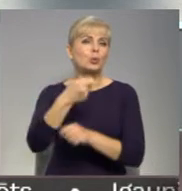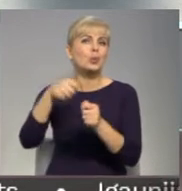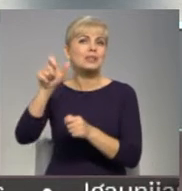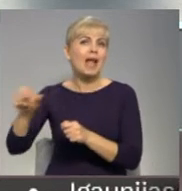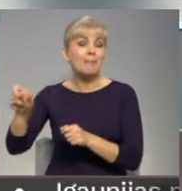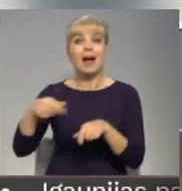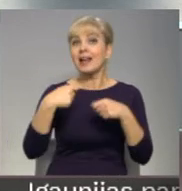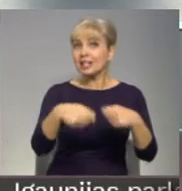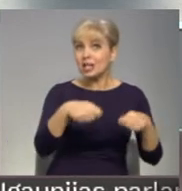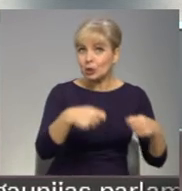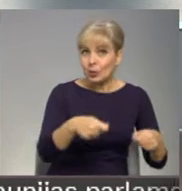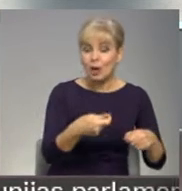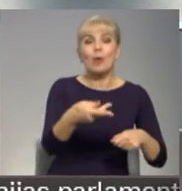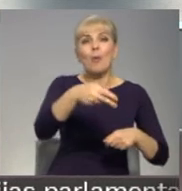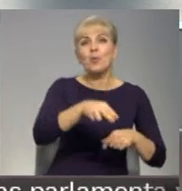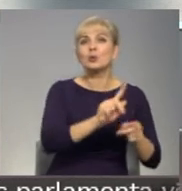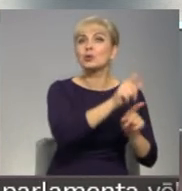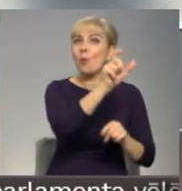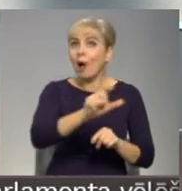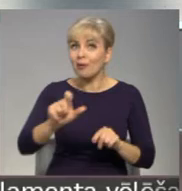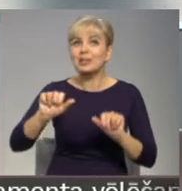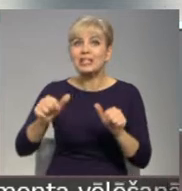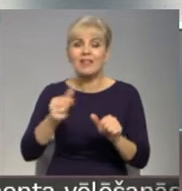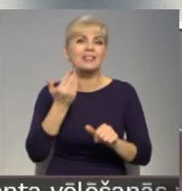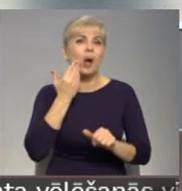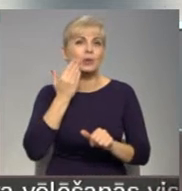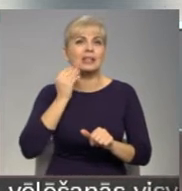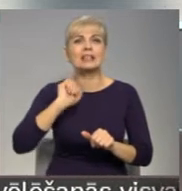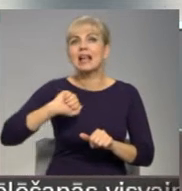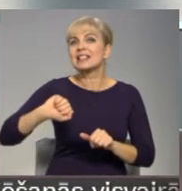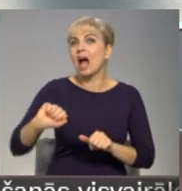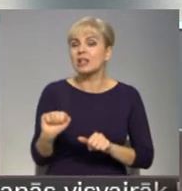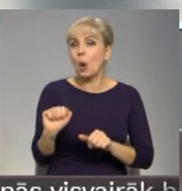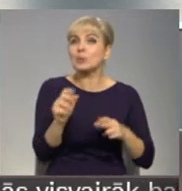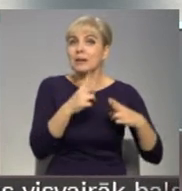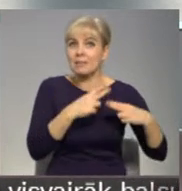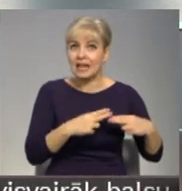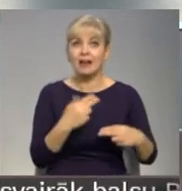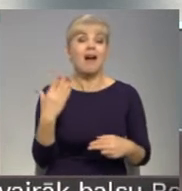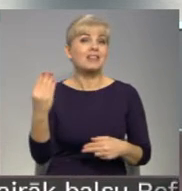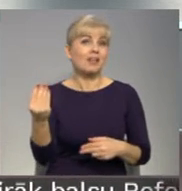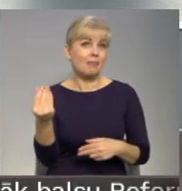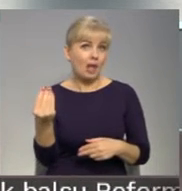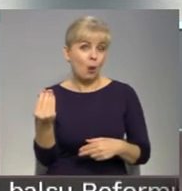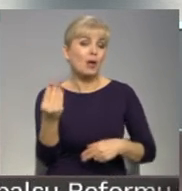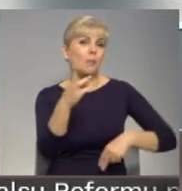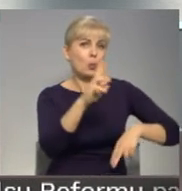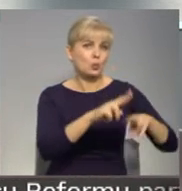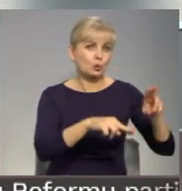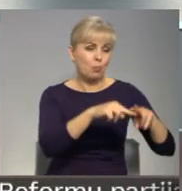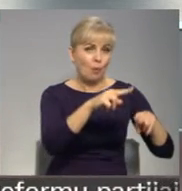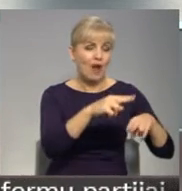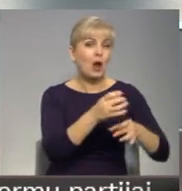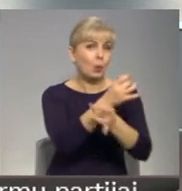izveidoja sadraudzīgo biedrību. Viņi par saviem līdzekļiem uzbūvēja kultūras namu. Šogad senajai ēkai aprit